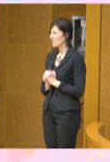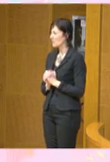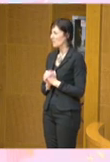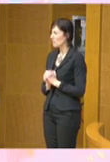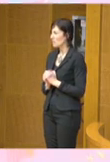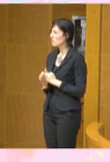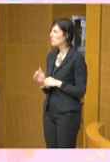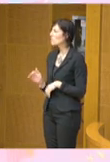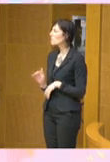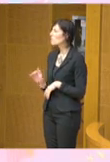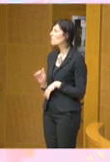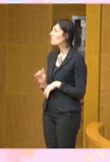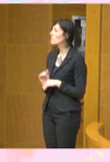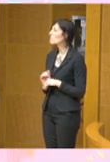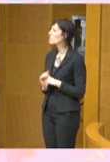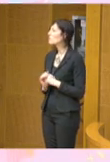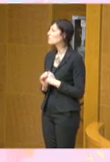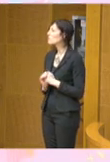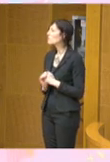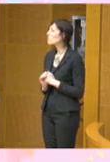Celebrazione del